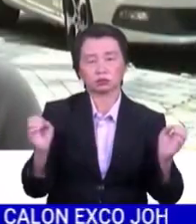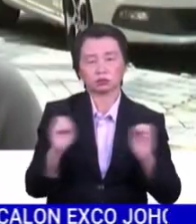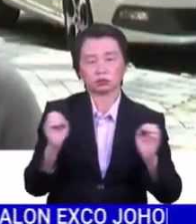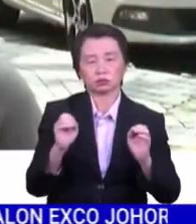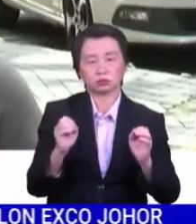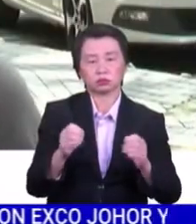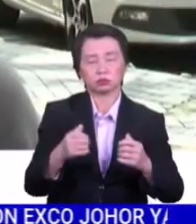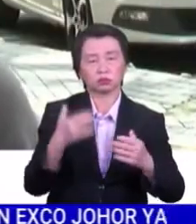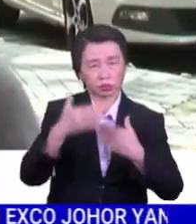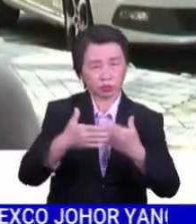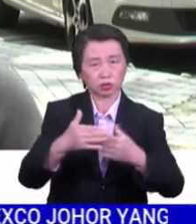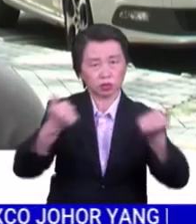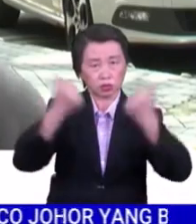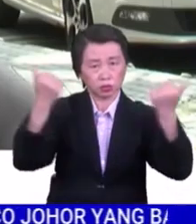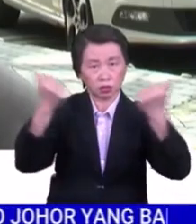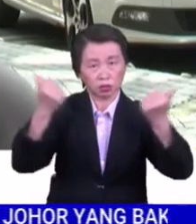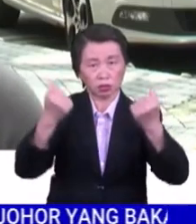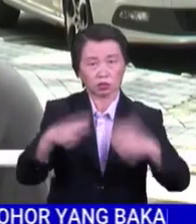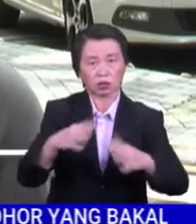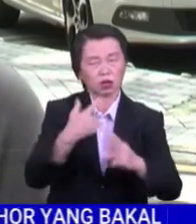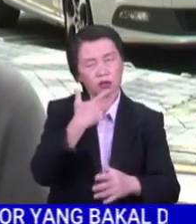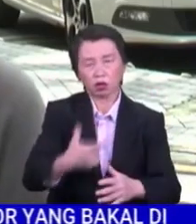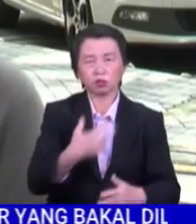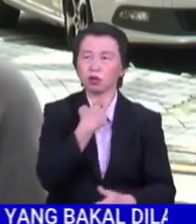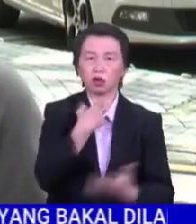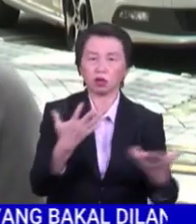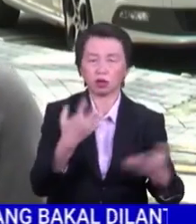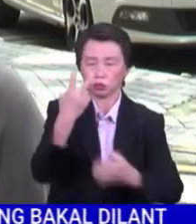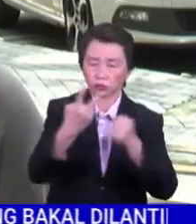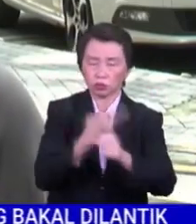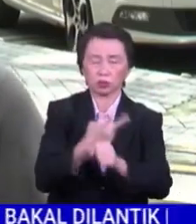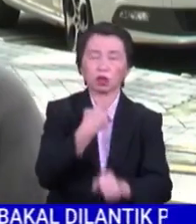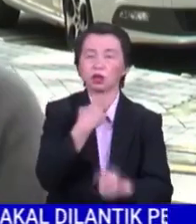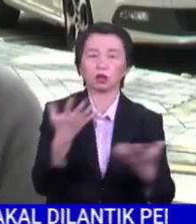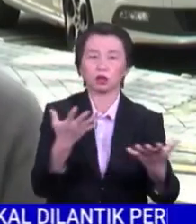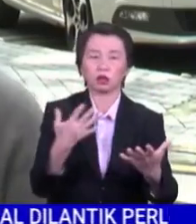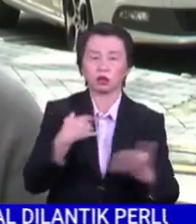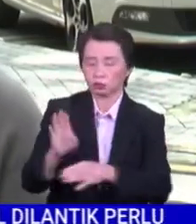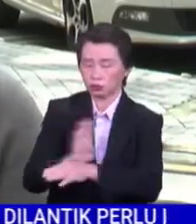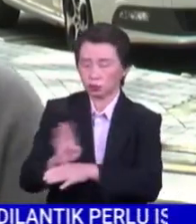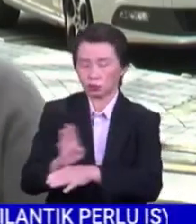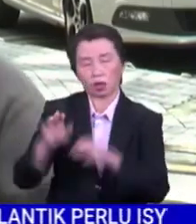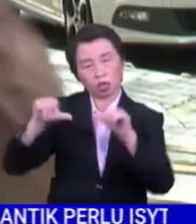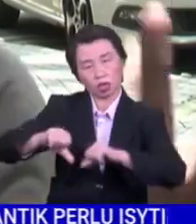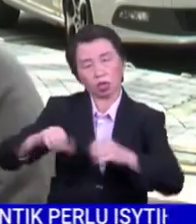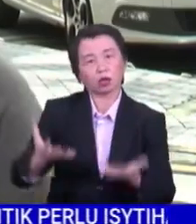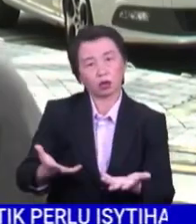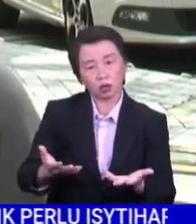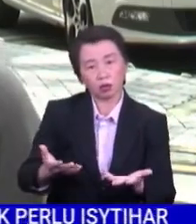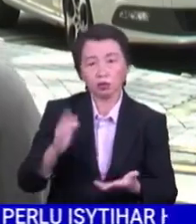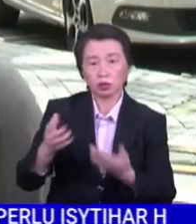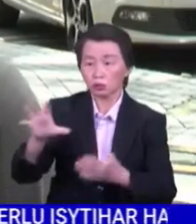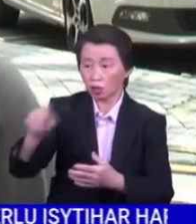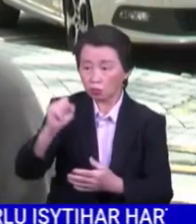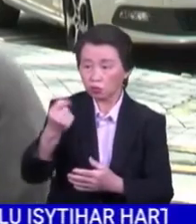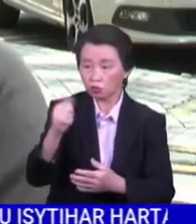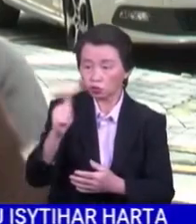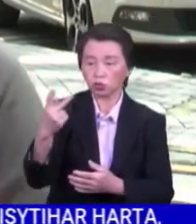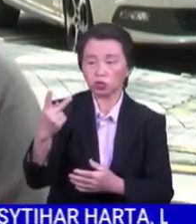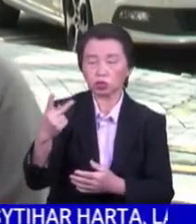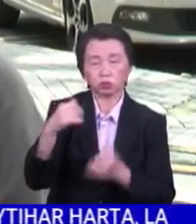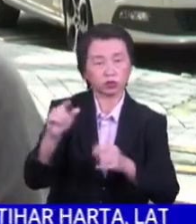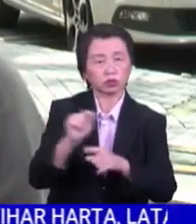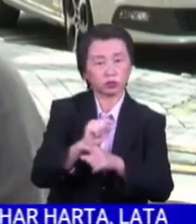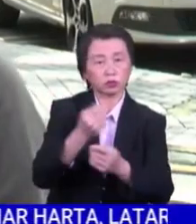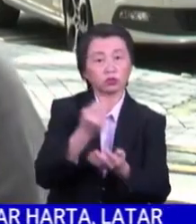sambut raya. Orang pun dah lama terjejas. Dah 2 tahun kita terjejas kan. Yang mana ada bisnes kecicilan tu boleh mungkin boleh gunakan duit tu